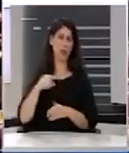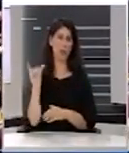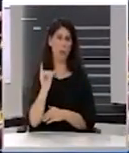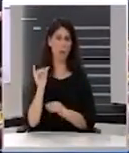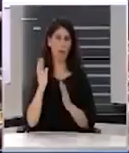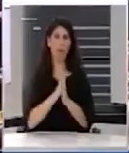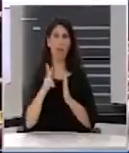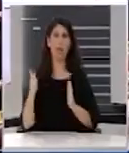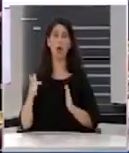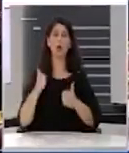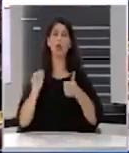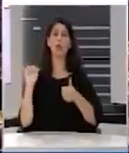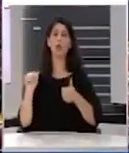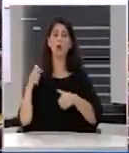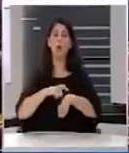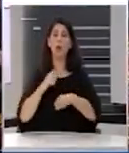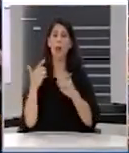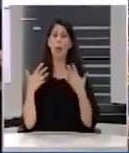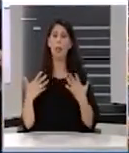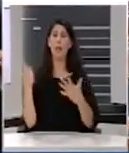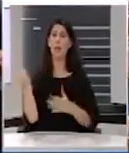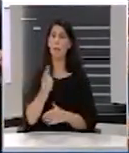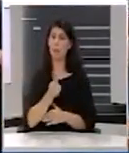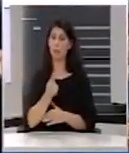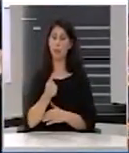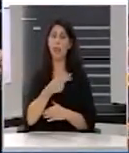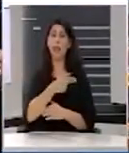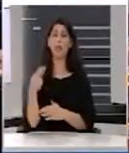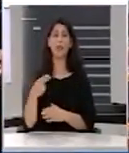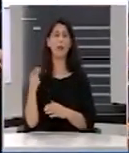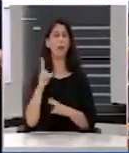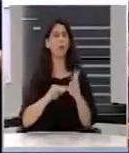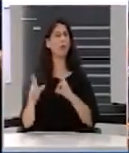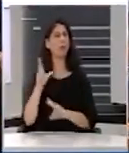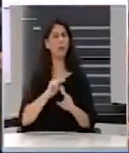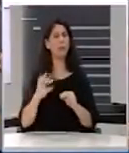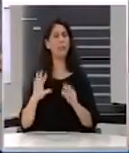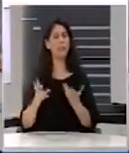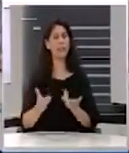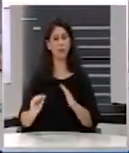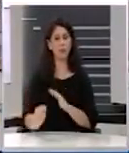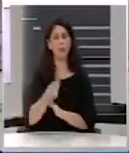18 Ιουλίου και ώρα 10:30 με αντικείμενο εργασιών του σώματος.